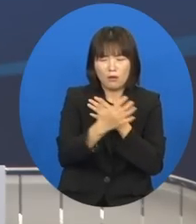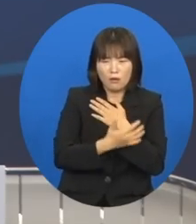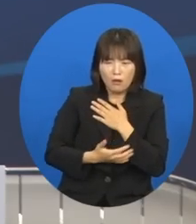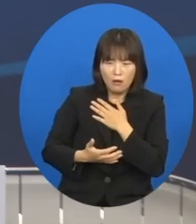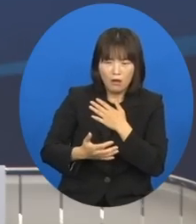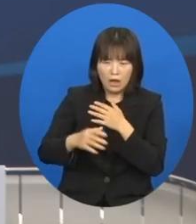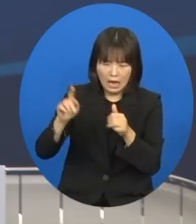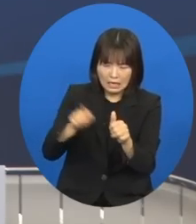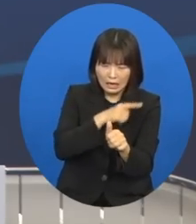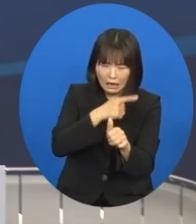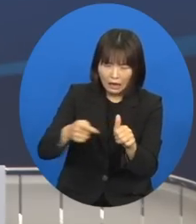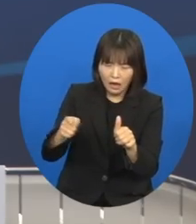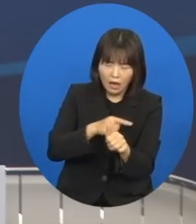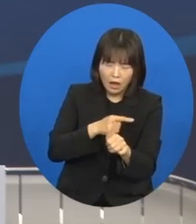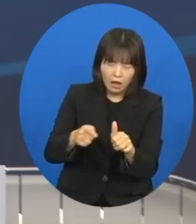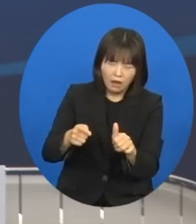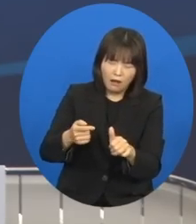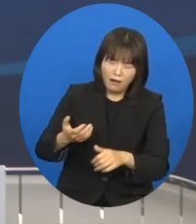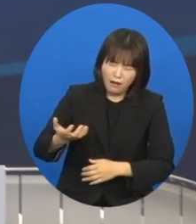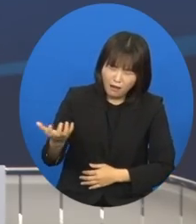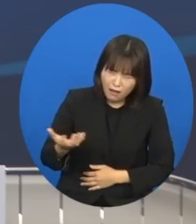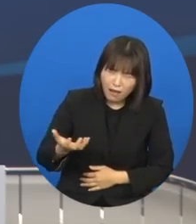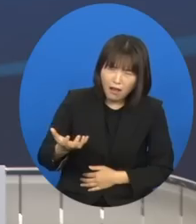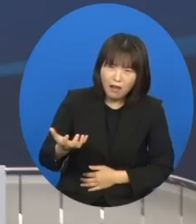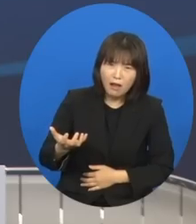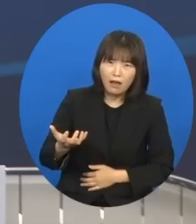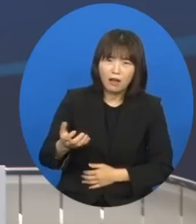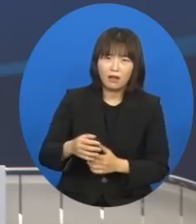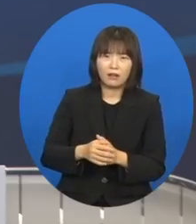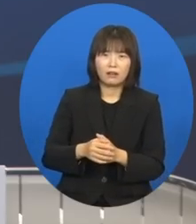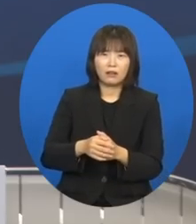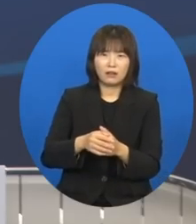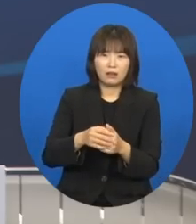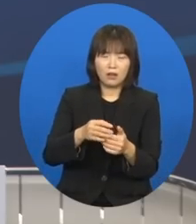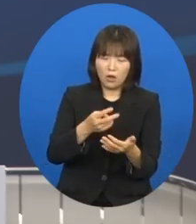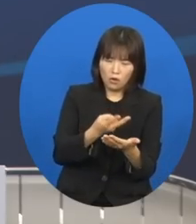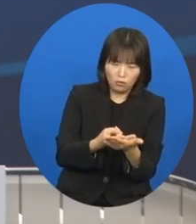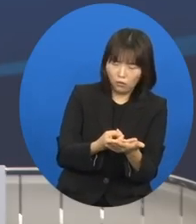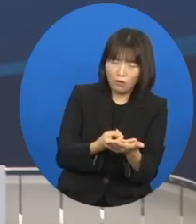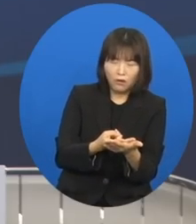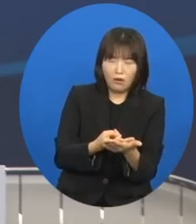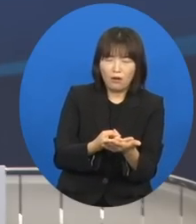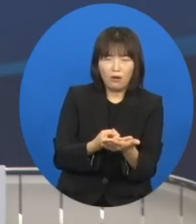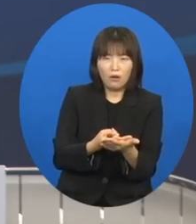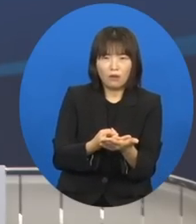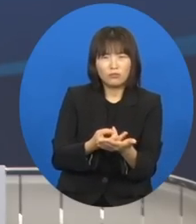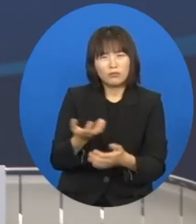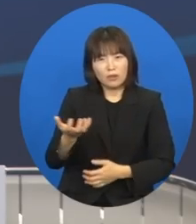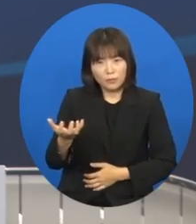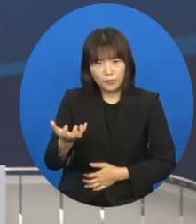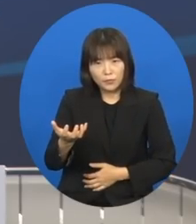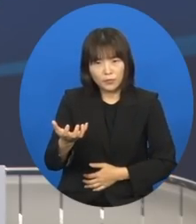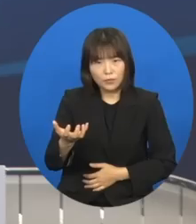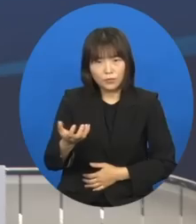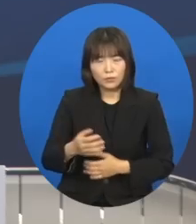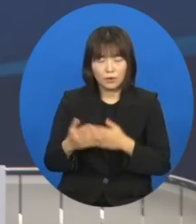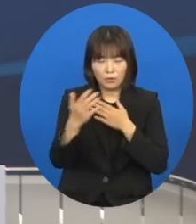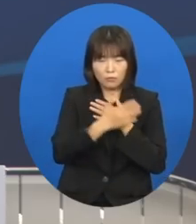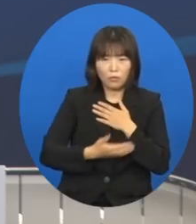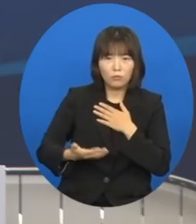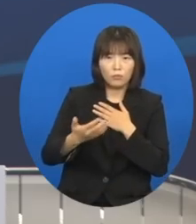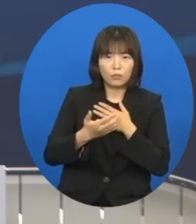맞아서 견딜 수가 없어요. 누울 수도 없고 왼쪽으로도 어떻게 할 수 없는 몸무게가